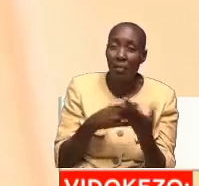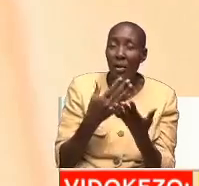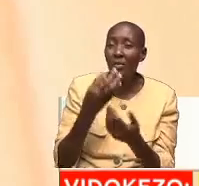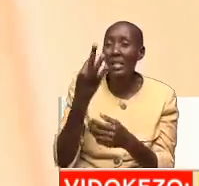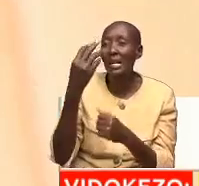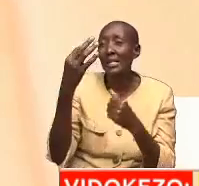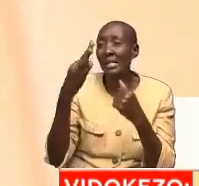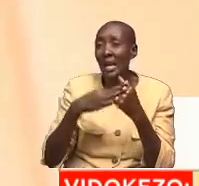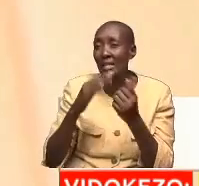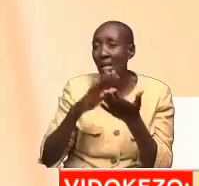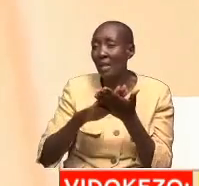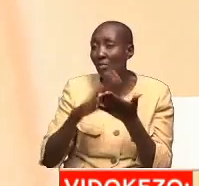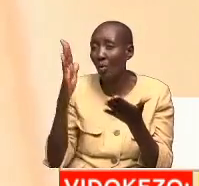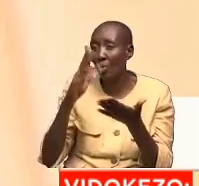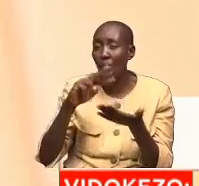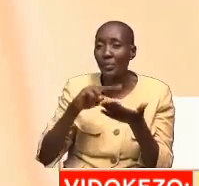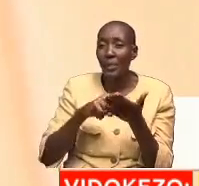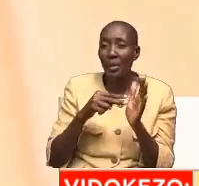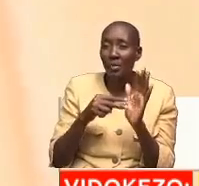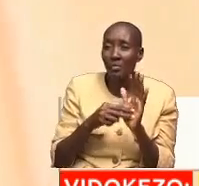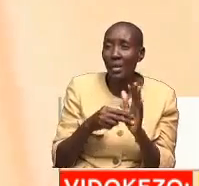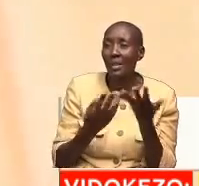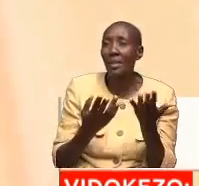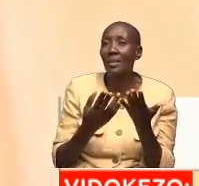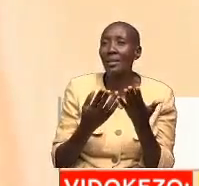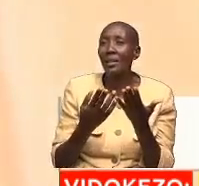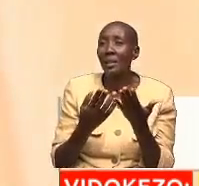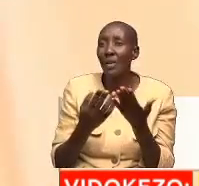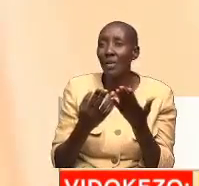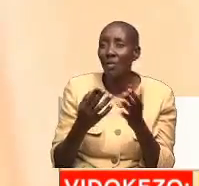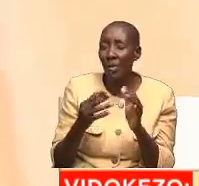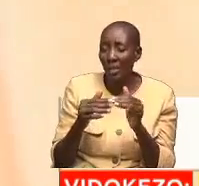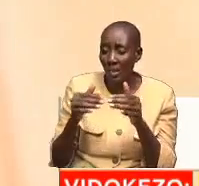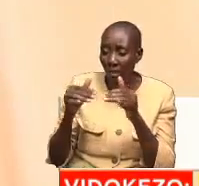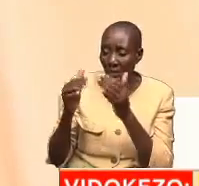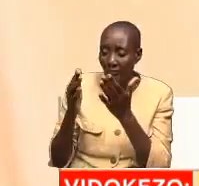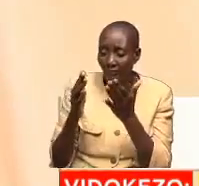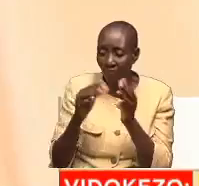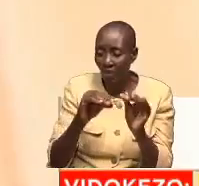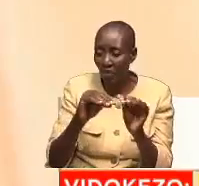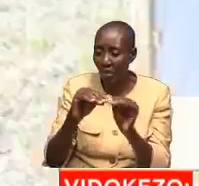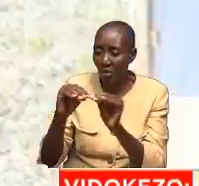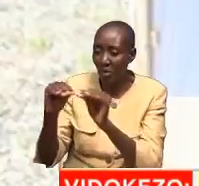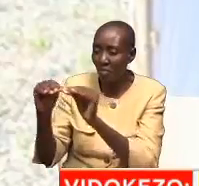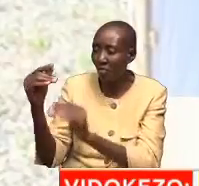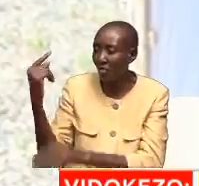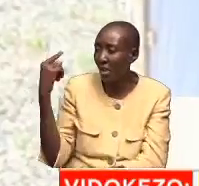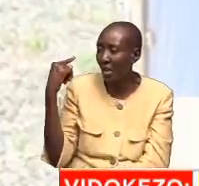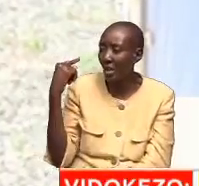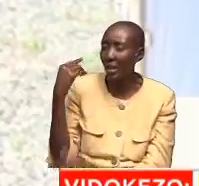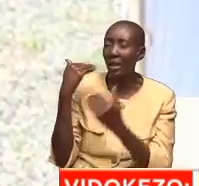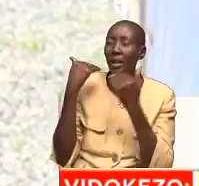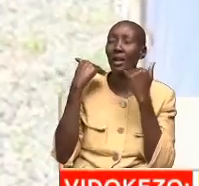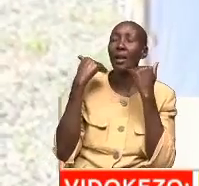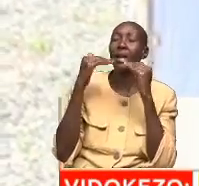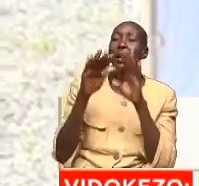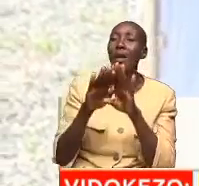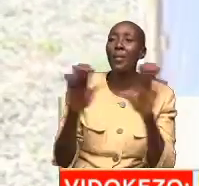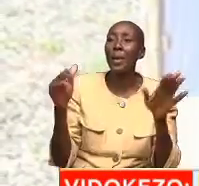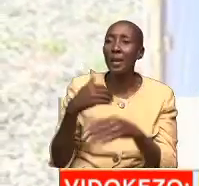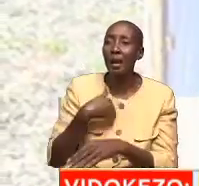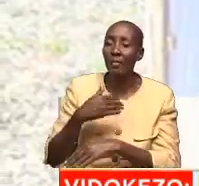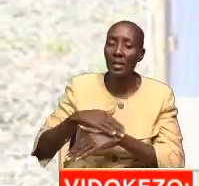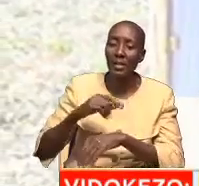38, kuna ile kitu inaitwa triaging. Triaging tutafanya hapa nyuma, kuna kitanda. Baada ya kuchukuliwa kwa